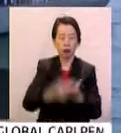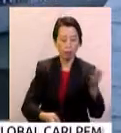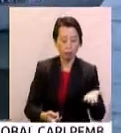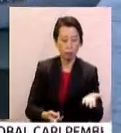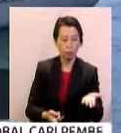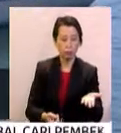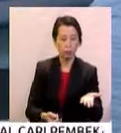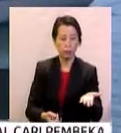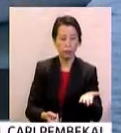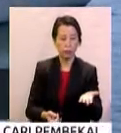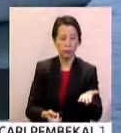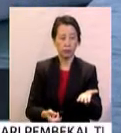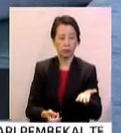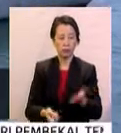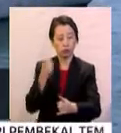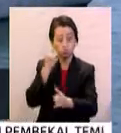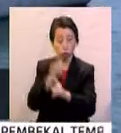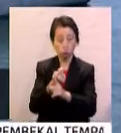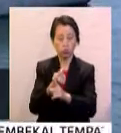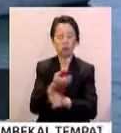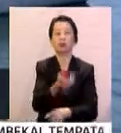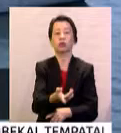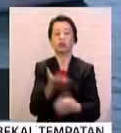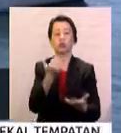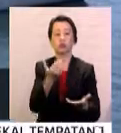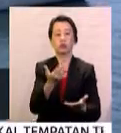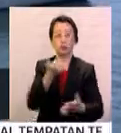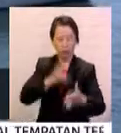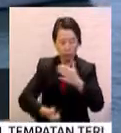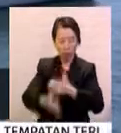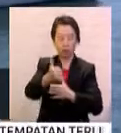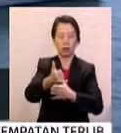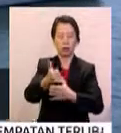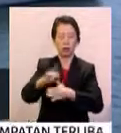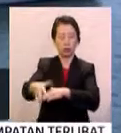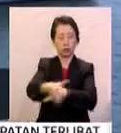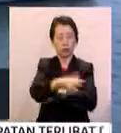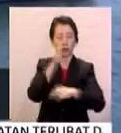tujuan mereka masuk ke perairan kita.